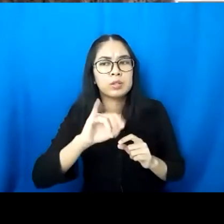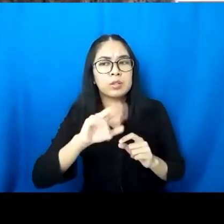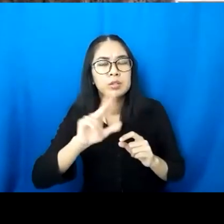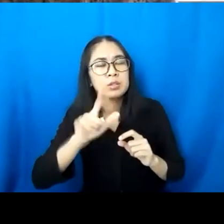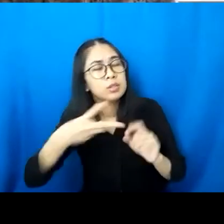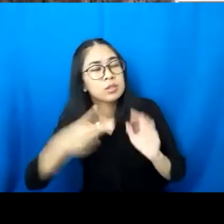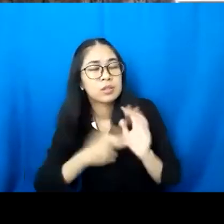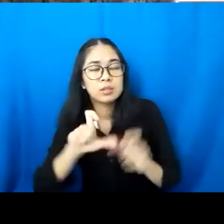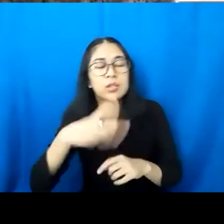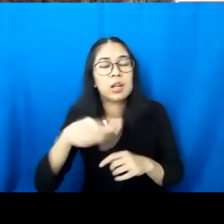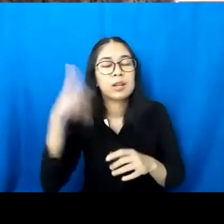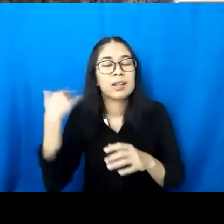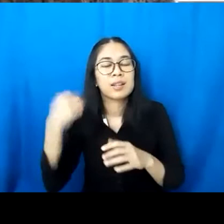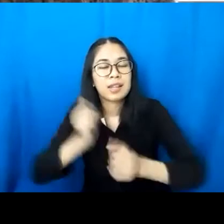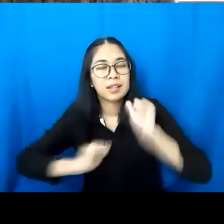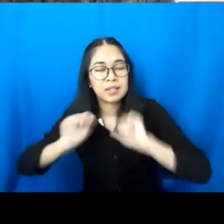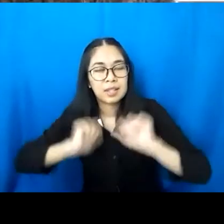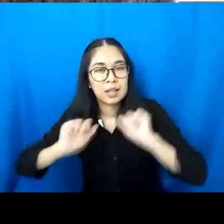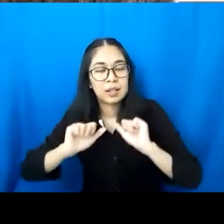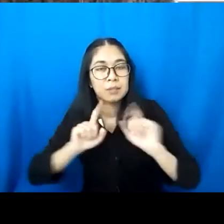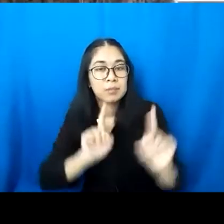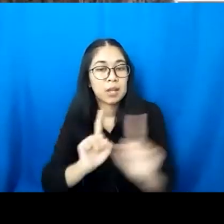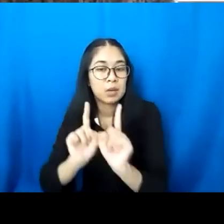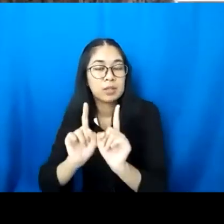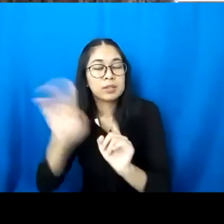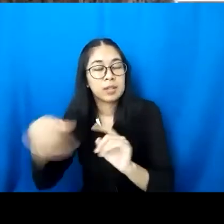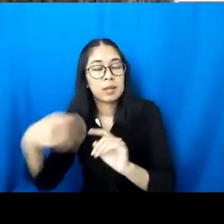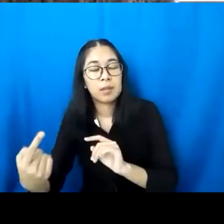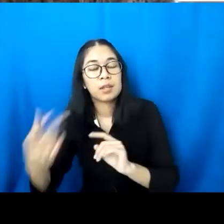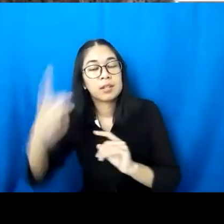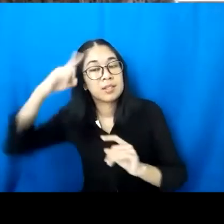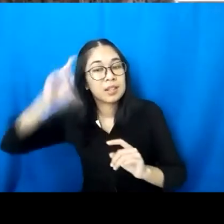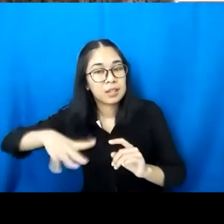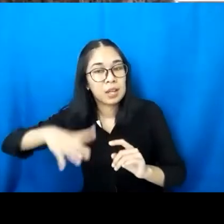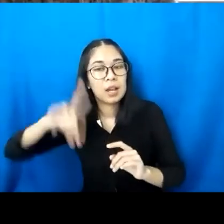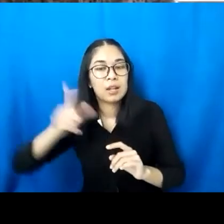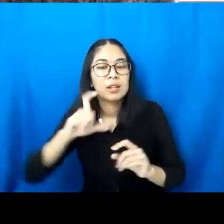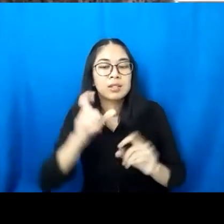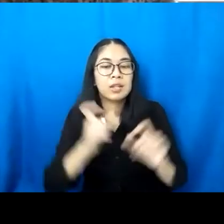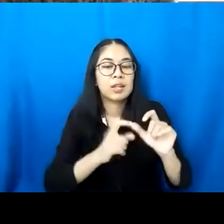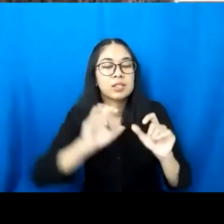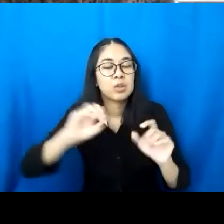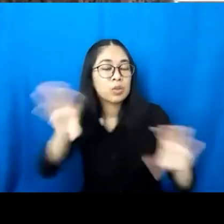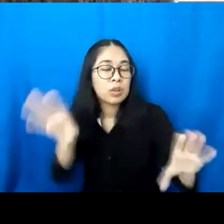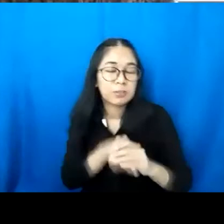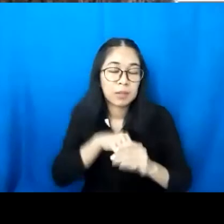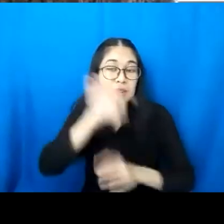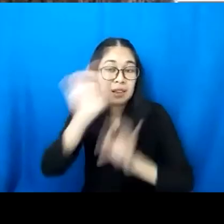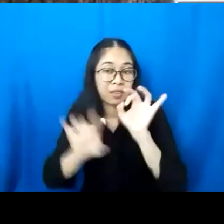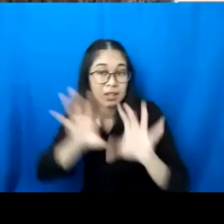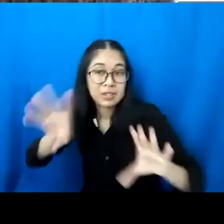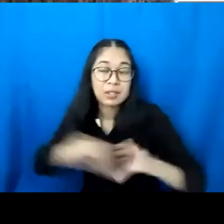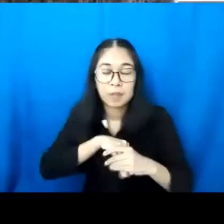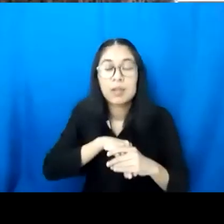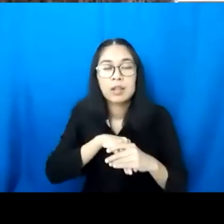misalnya untuk kegiatan-kegiatan pengawalan sampai ke tingkat desa yang melibatkan CSO maupun hal-hal yang lain, ini juga akan